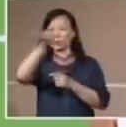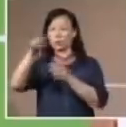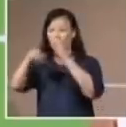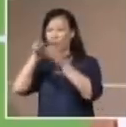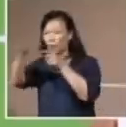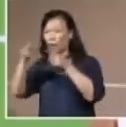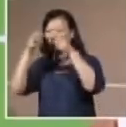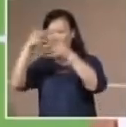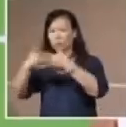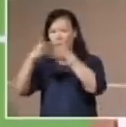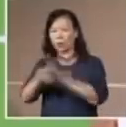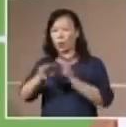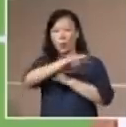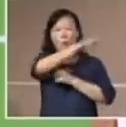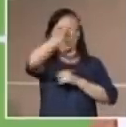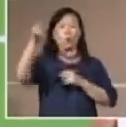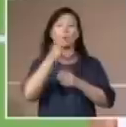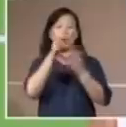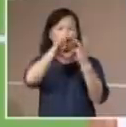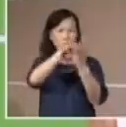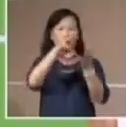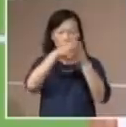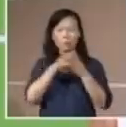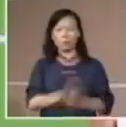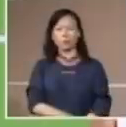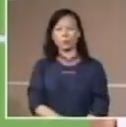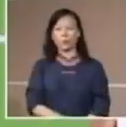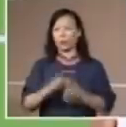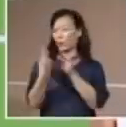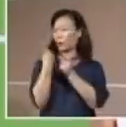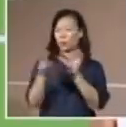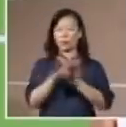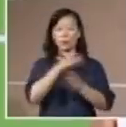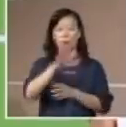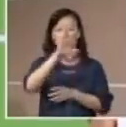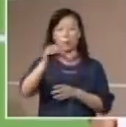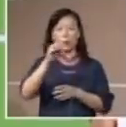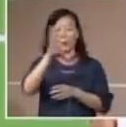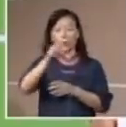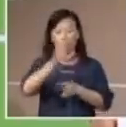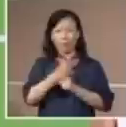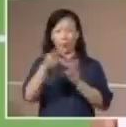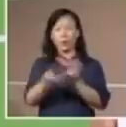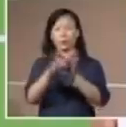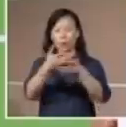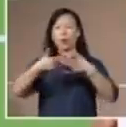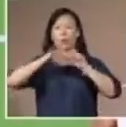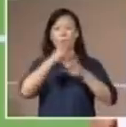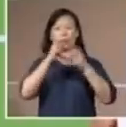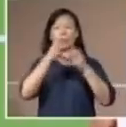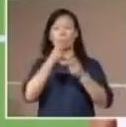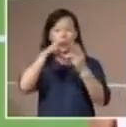中国，嘛爱看整个亚洲。去年奥巴马已经发表美国重回亚洲。